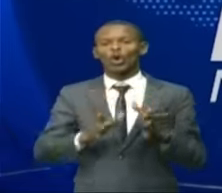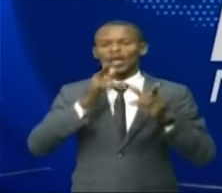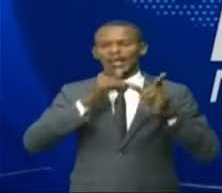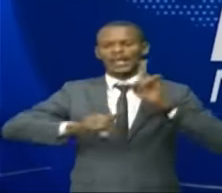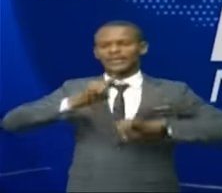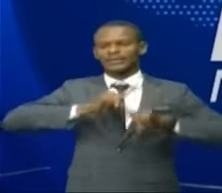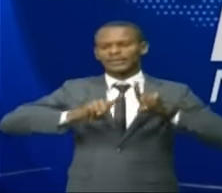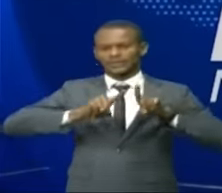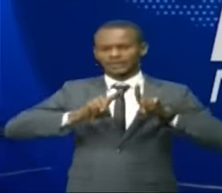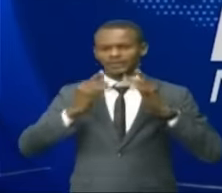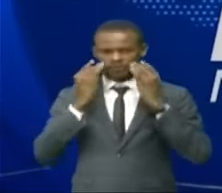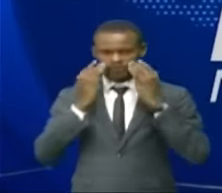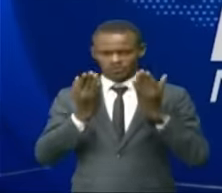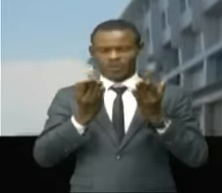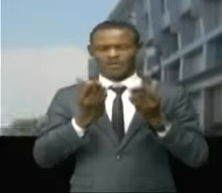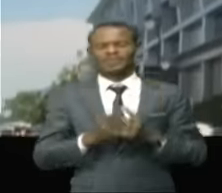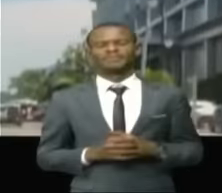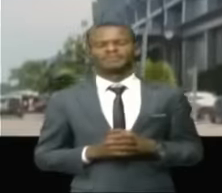Jules Chitumbay.